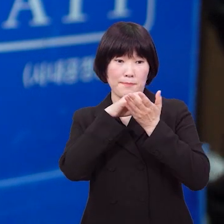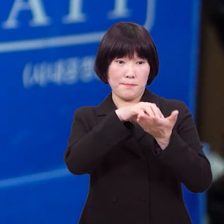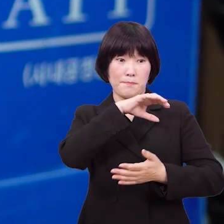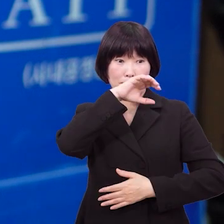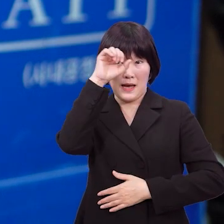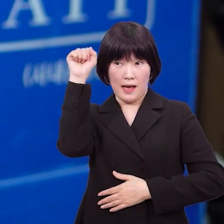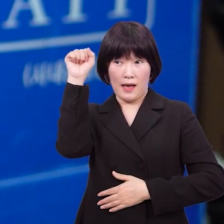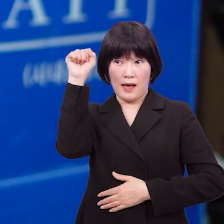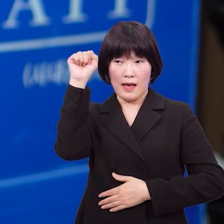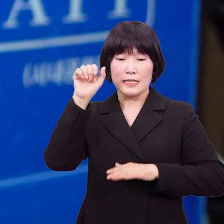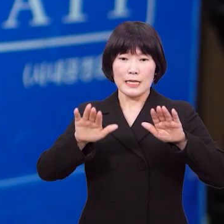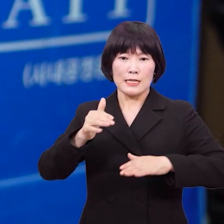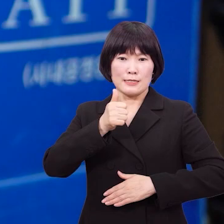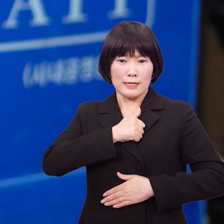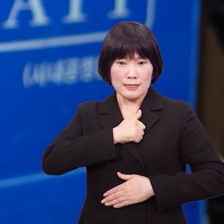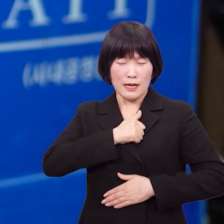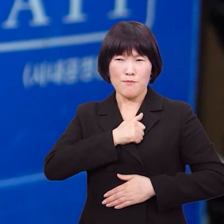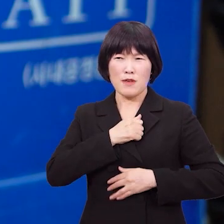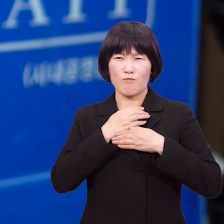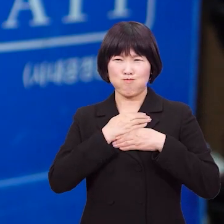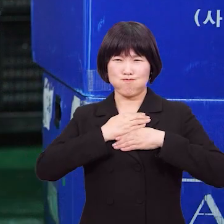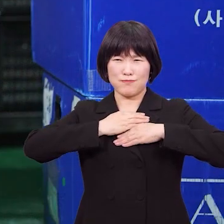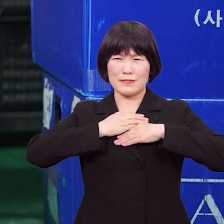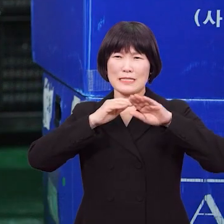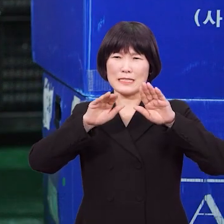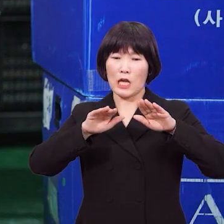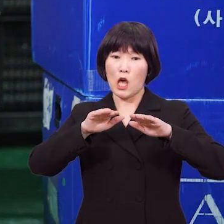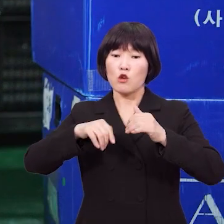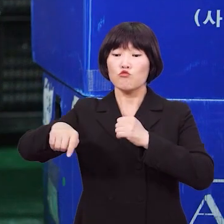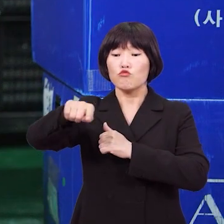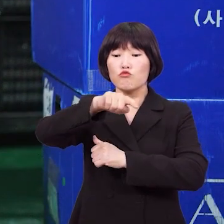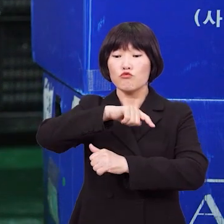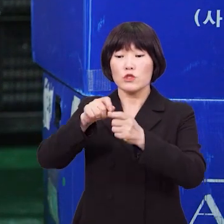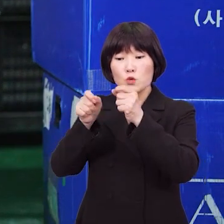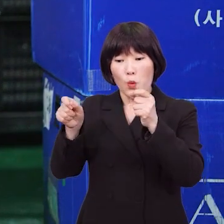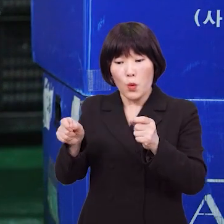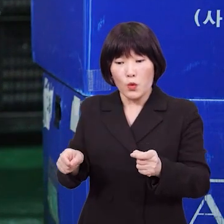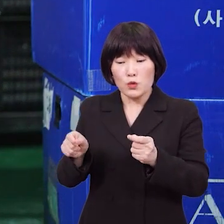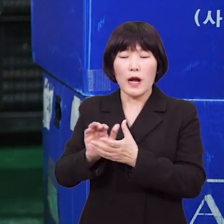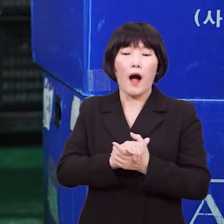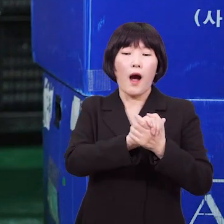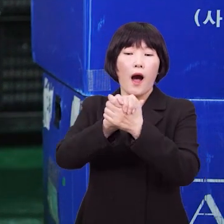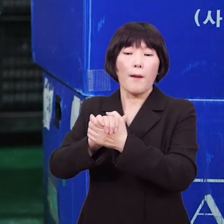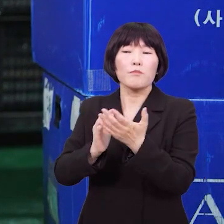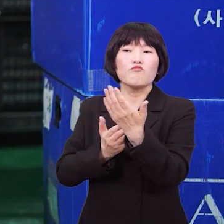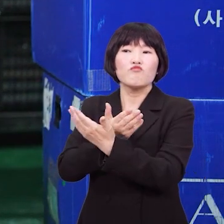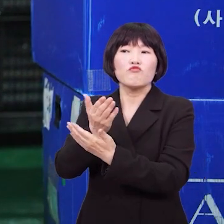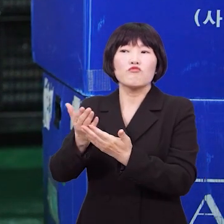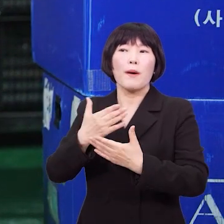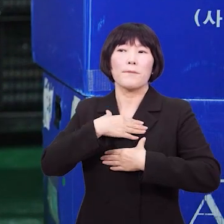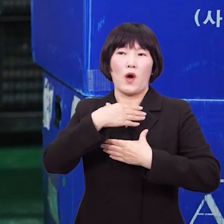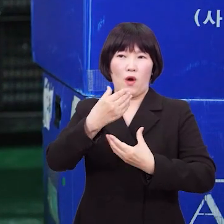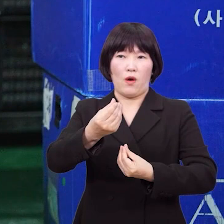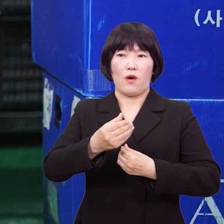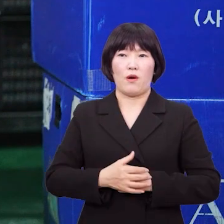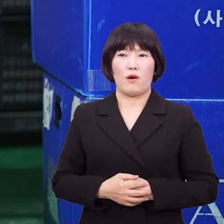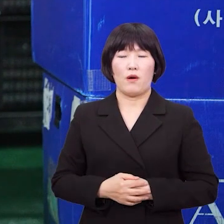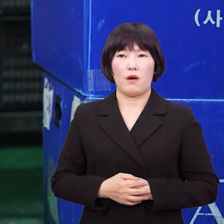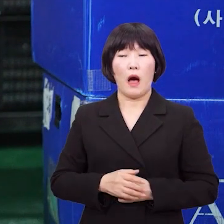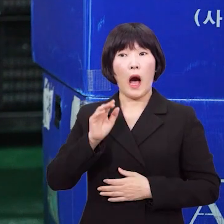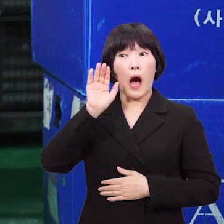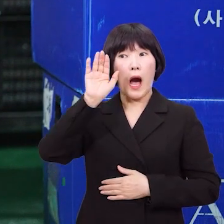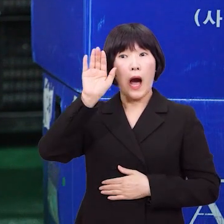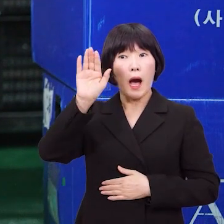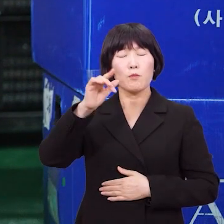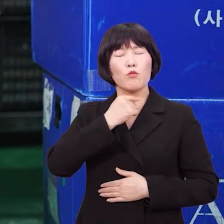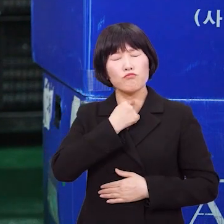함께 어울리는 것이 편해졌습니다. 앞으로 더 해보고 싶은 게 있나요? 12월이면 첫